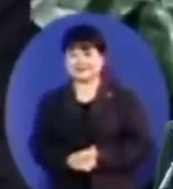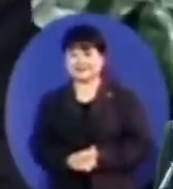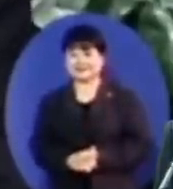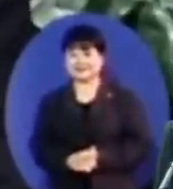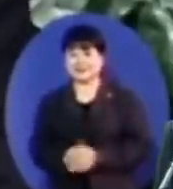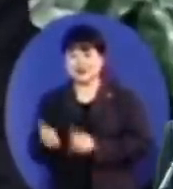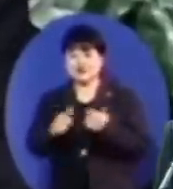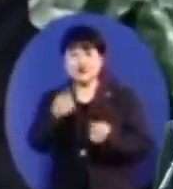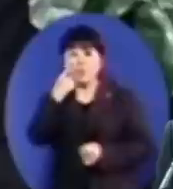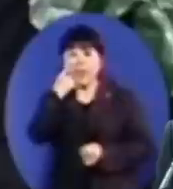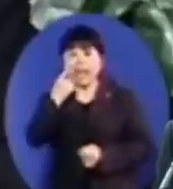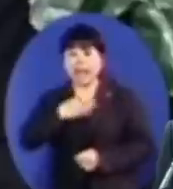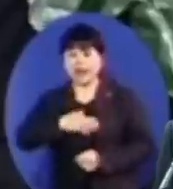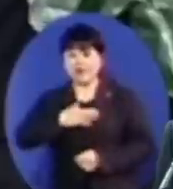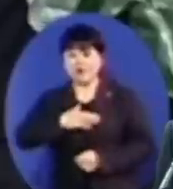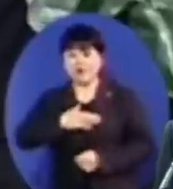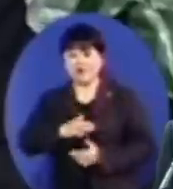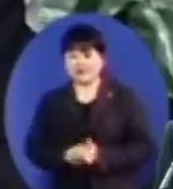죽어봐야 알지.